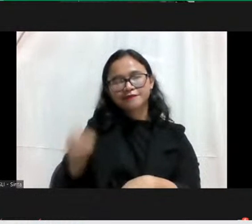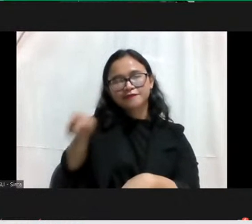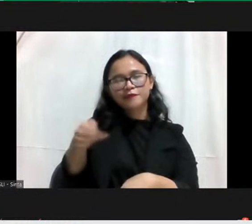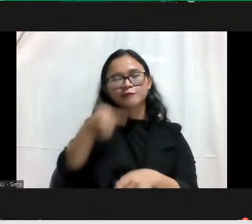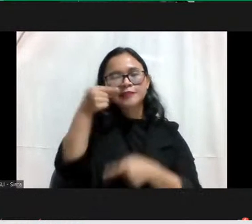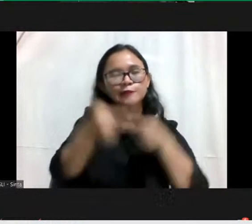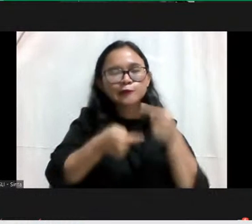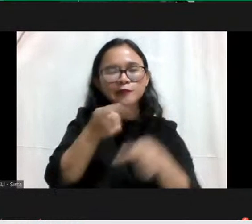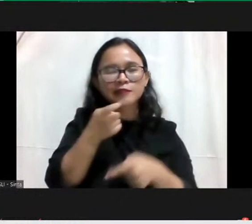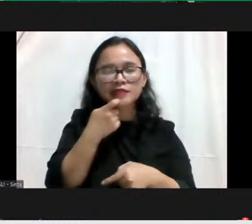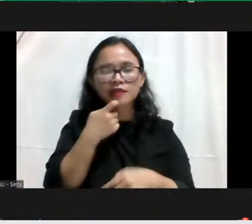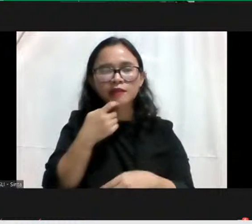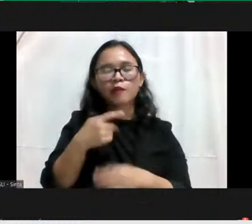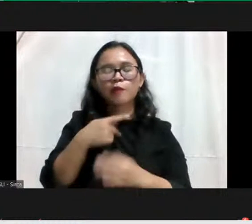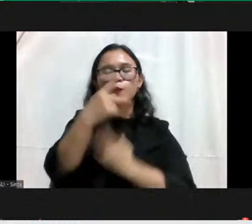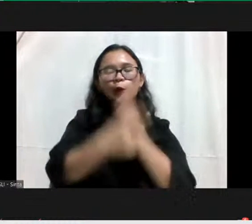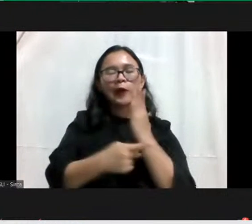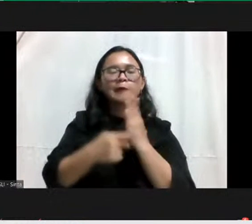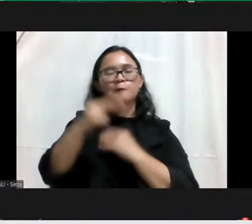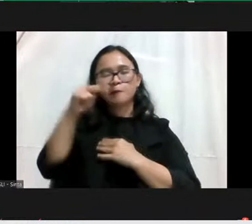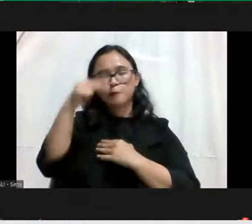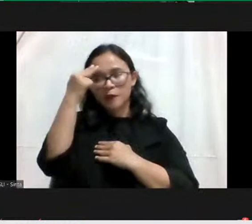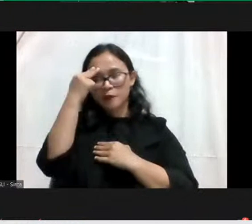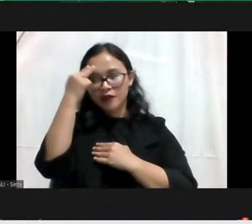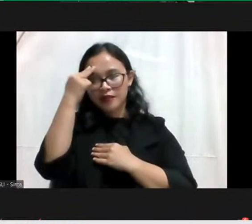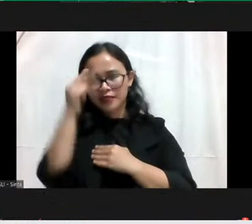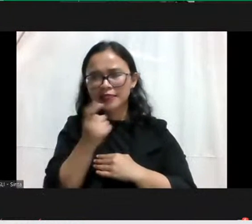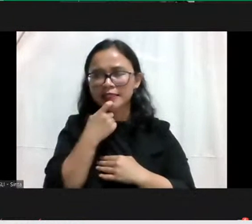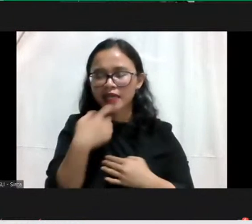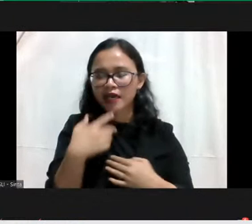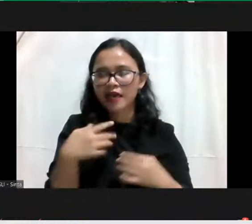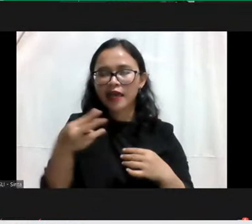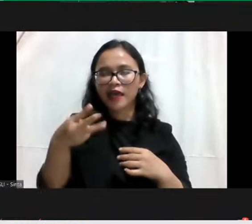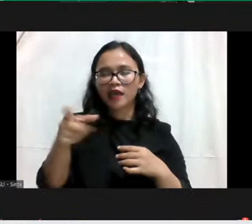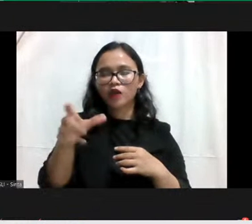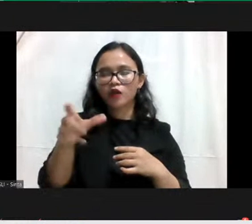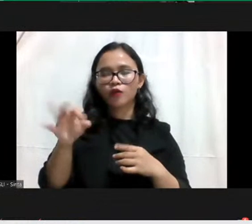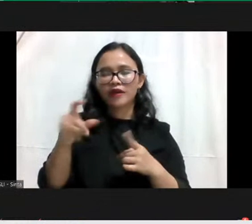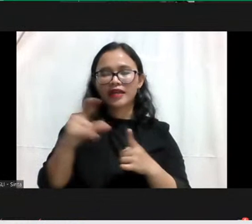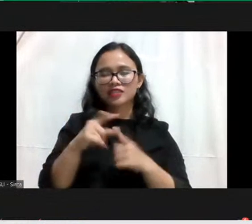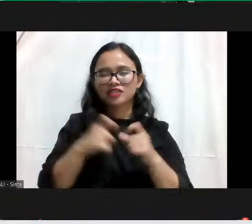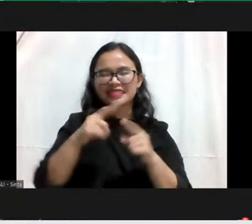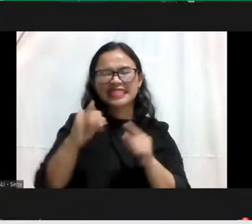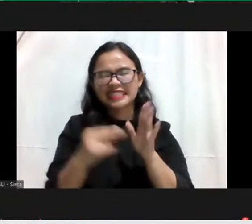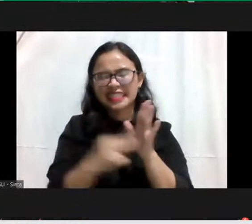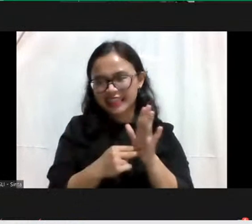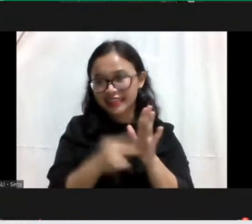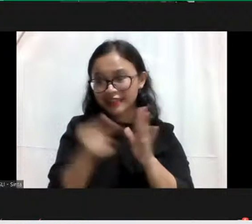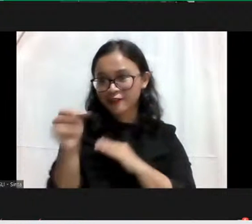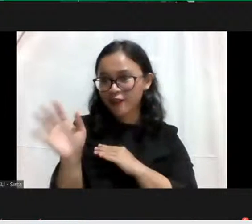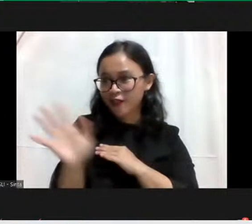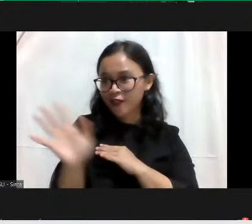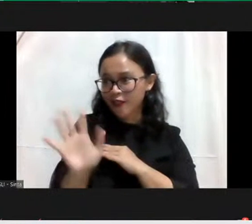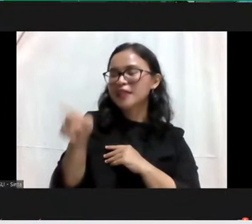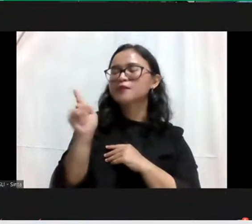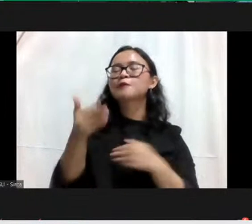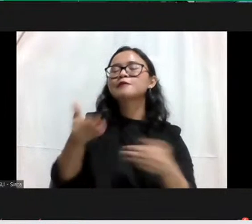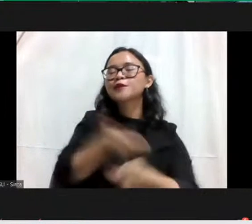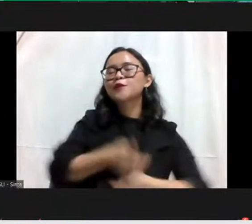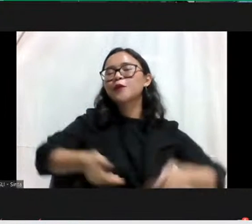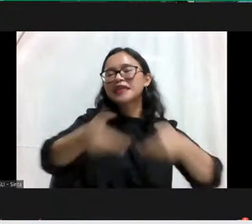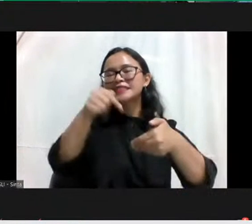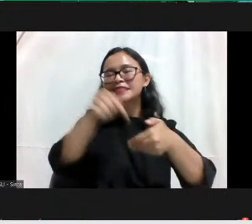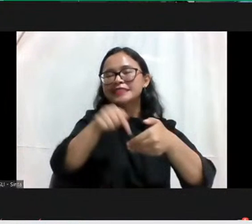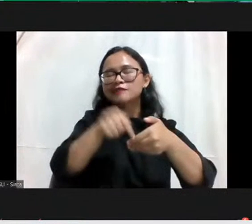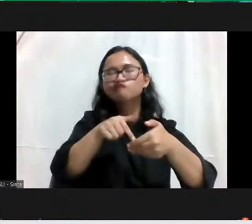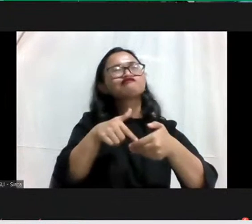program pemerintah ya ini yaitu food Estate betul begitu ya Bang ya dari yang kita lihat kan sejauh ini sepertinya akan